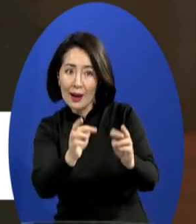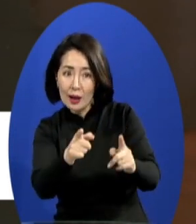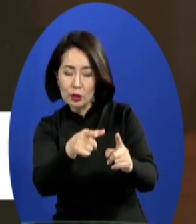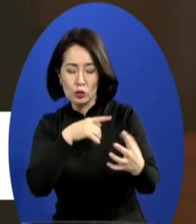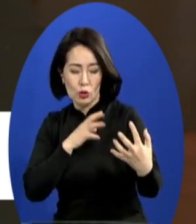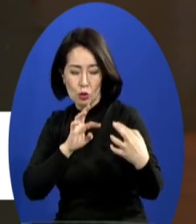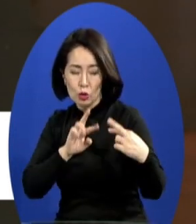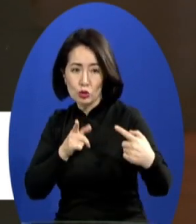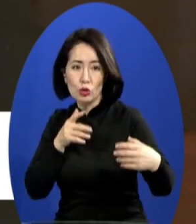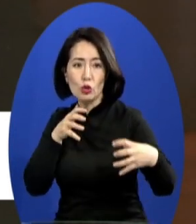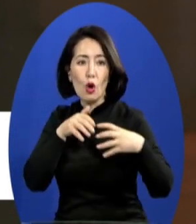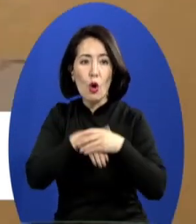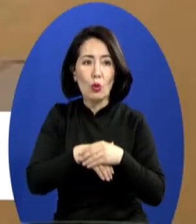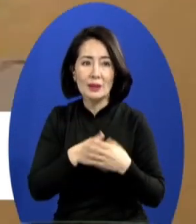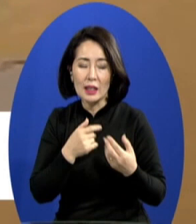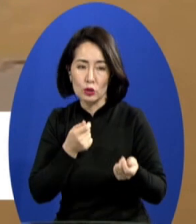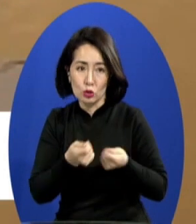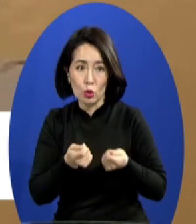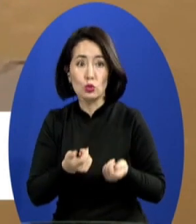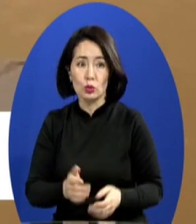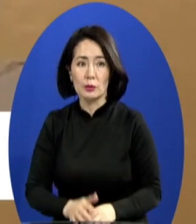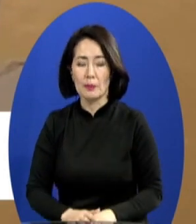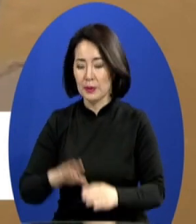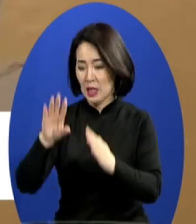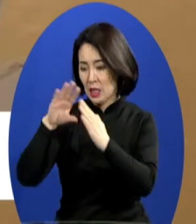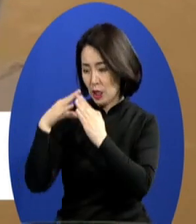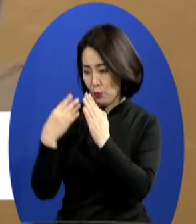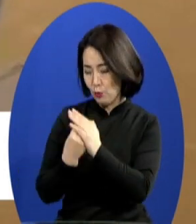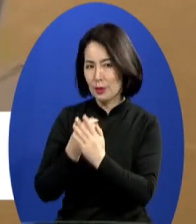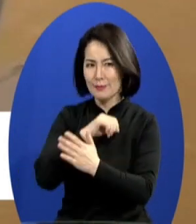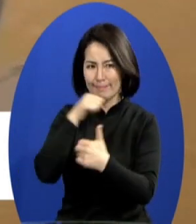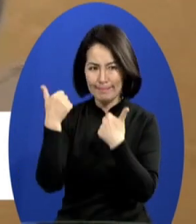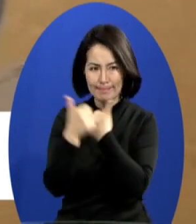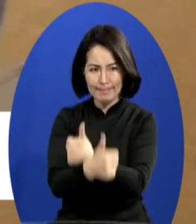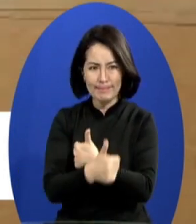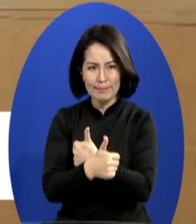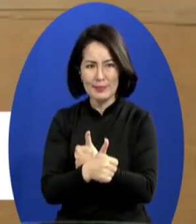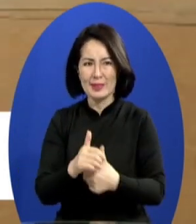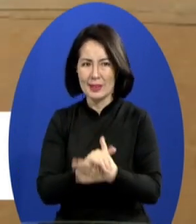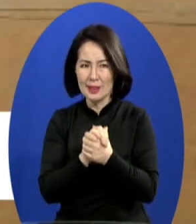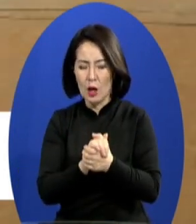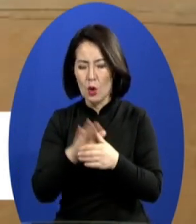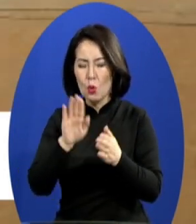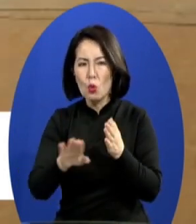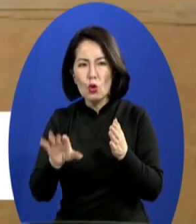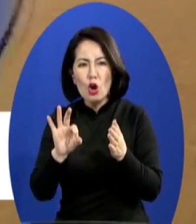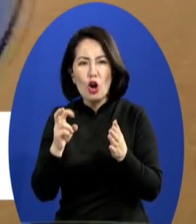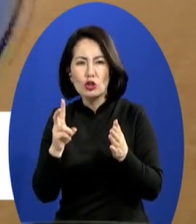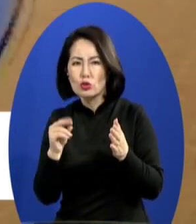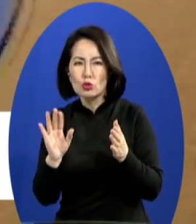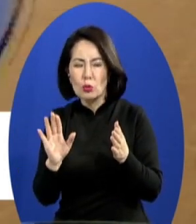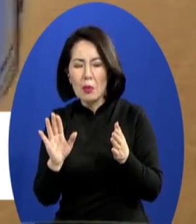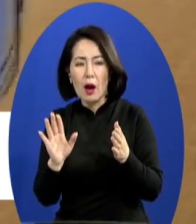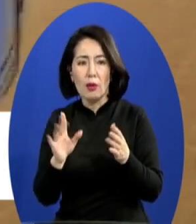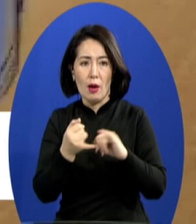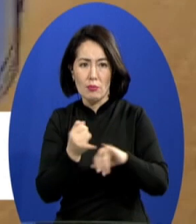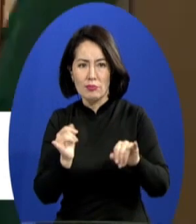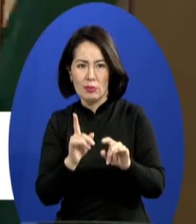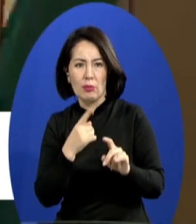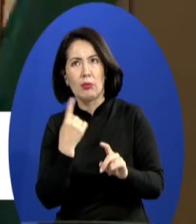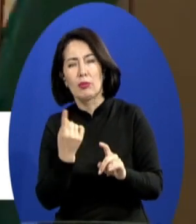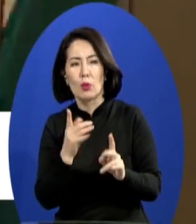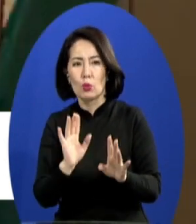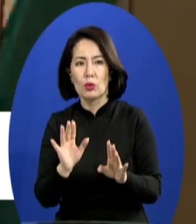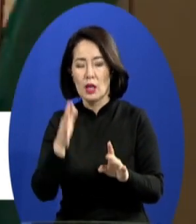асуудлын зохицуулагтад явна гэсэн үг. Гэр бүл бат бөх байж нэг ч гэсэн хүүхэд өнчрөл хагацал амсахгүй байх нь чухал. Тиймээс гэр бүлийн